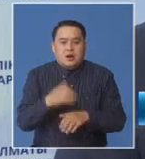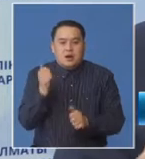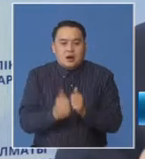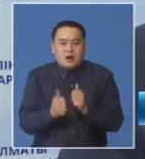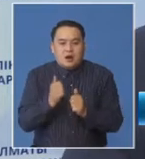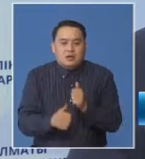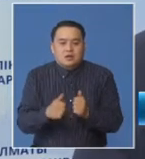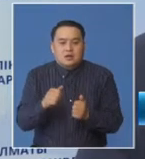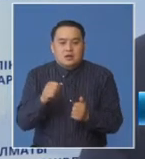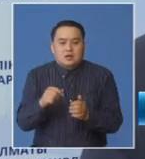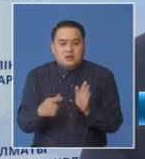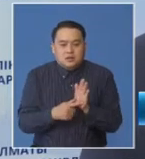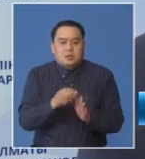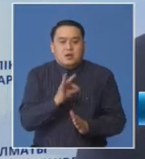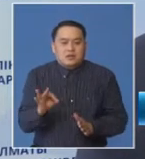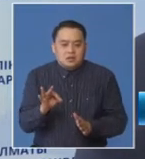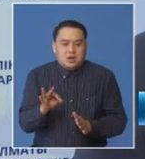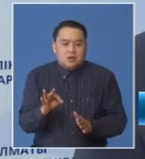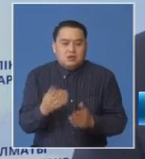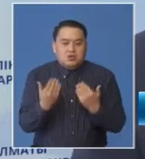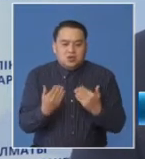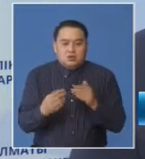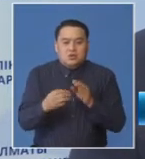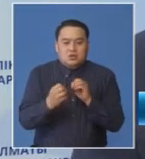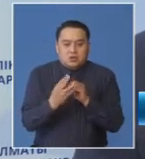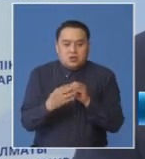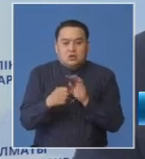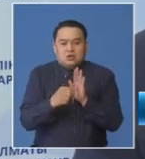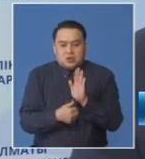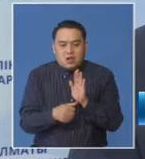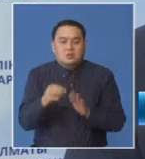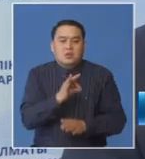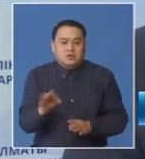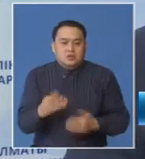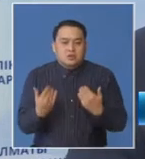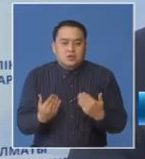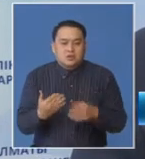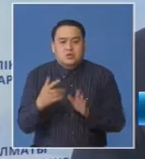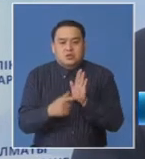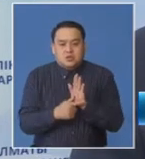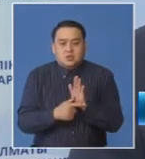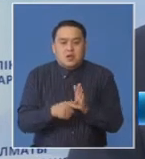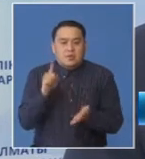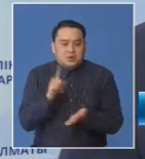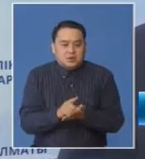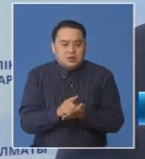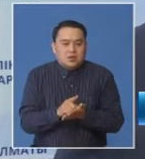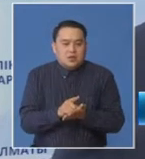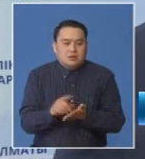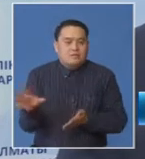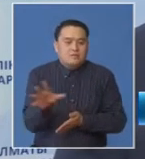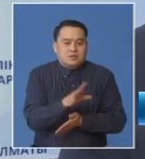она не должна превысить 7%. Например, сейчас 14-16%, а там 7%. Там не менее 7 написано. Значит,